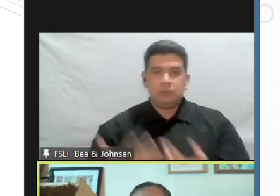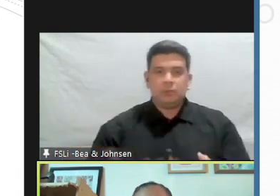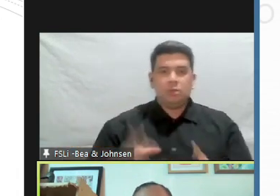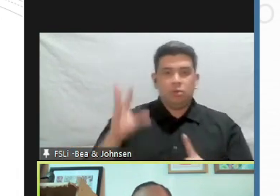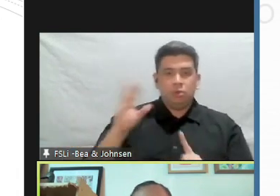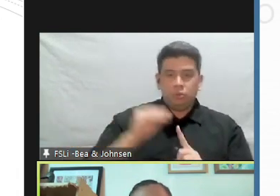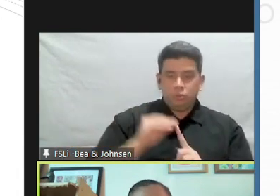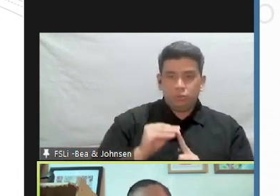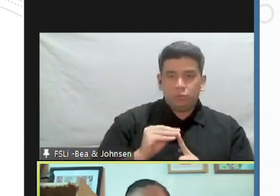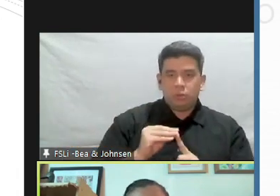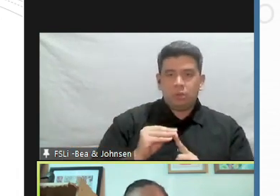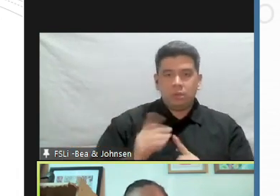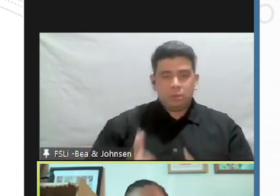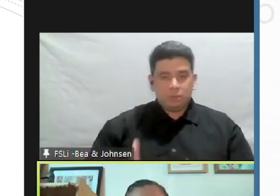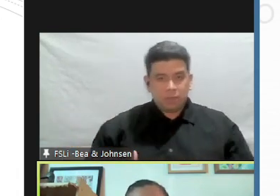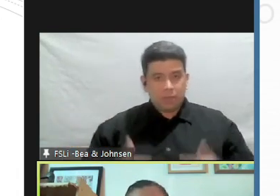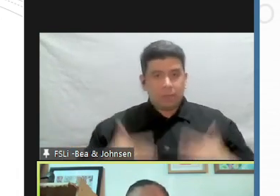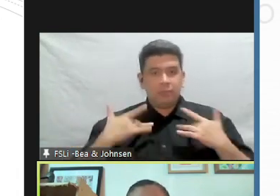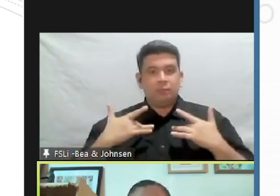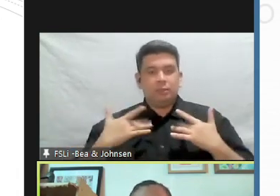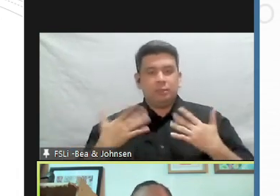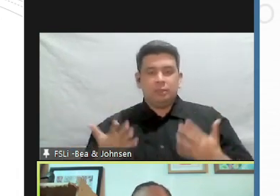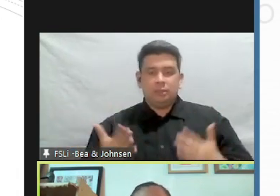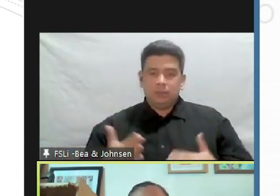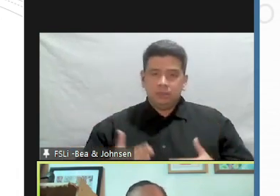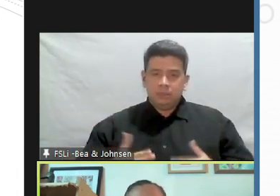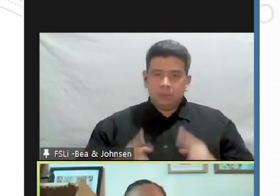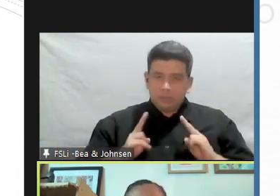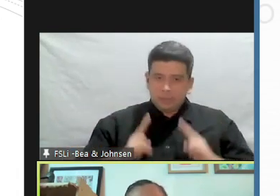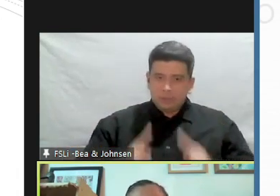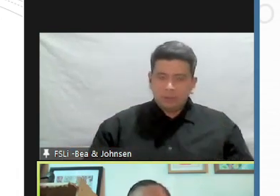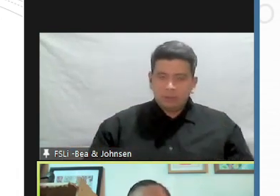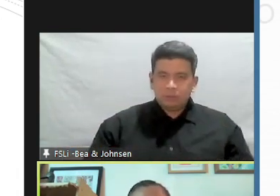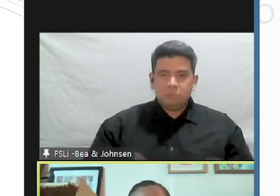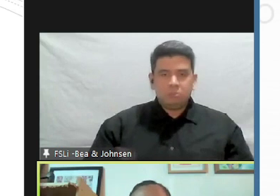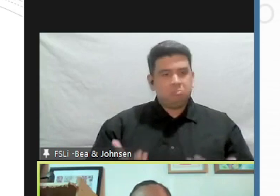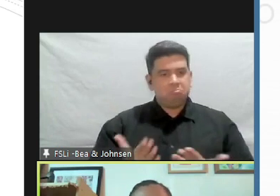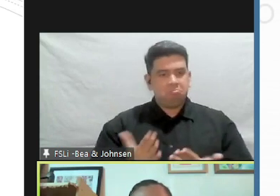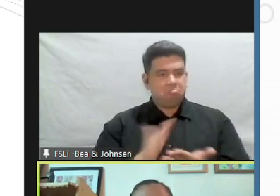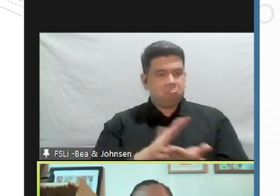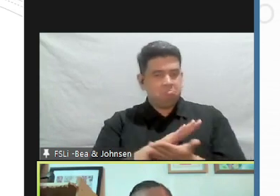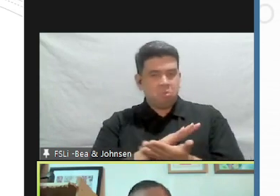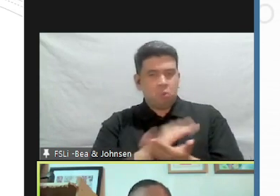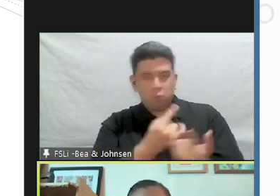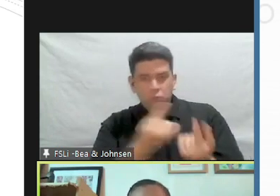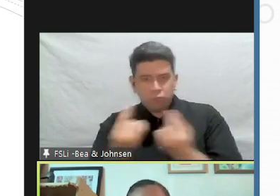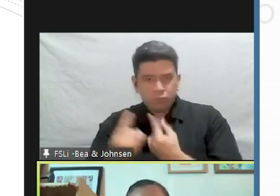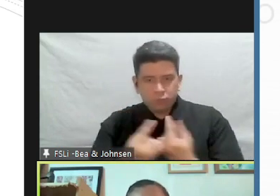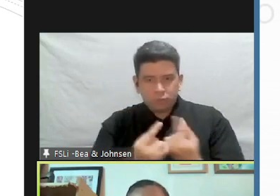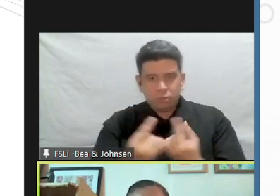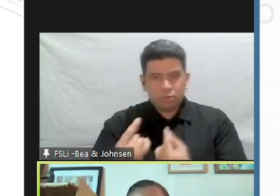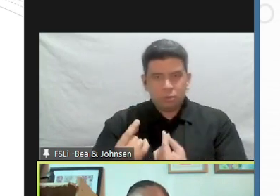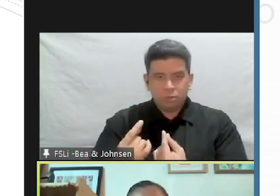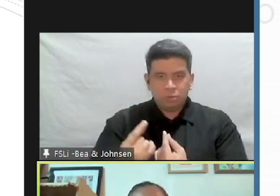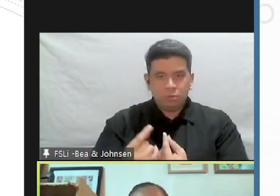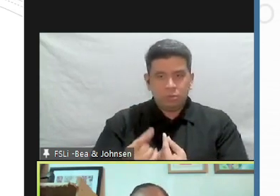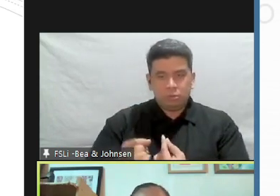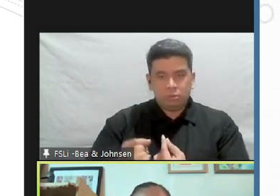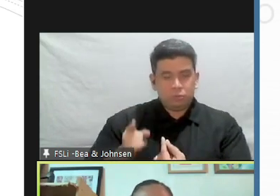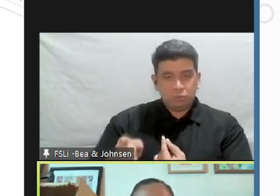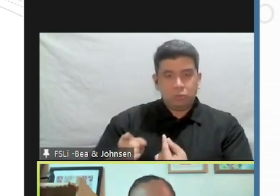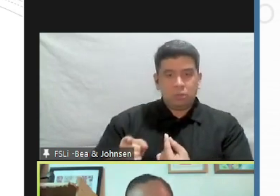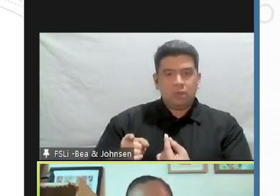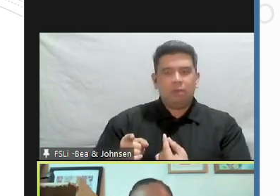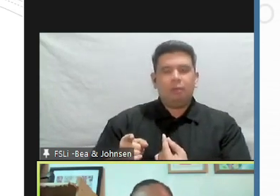kalusugan, pagsasaayos ng gusot at iba pa. So ito, nagiging masaya ang pagkatuto,